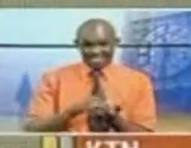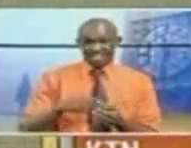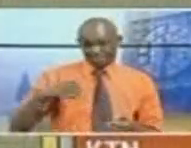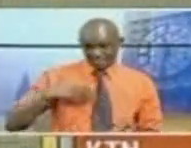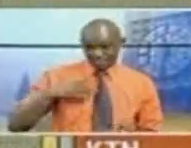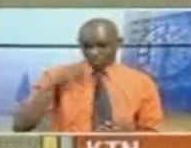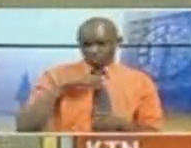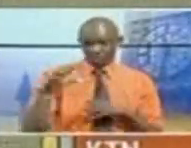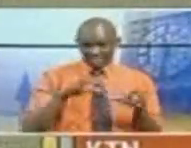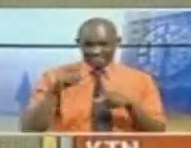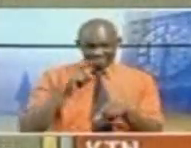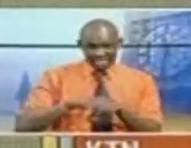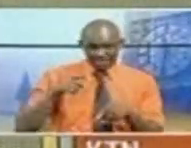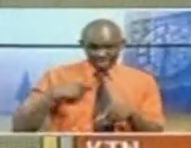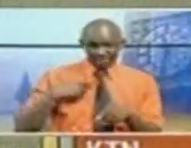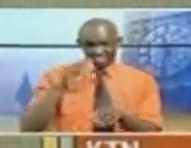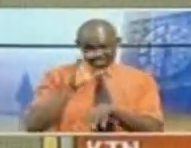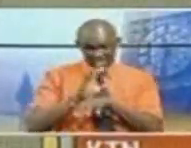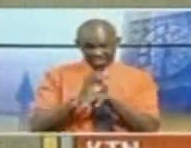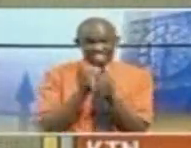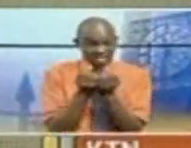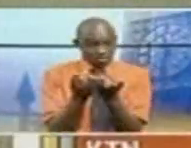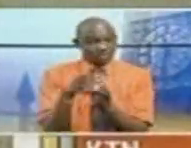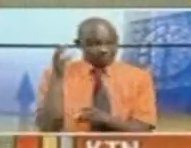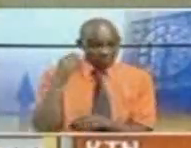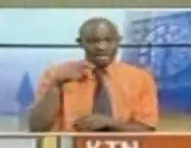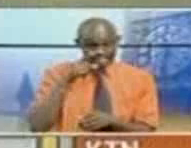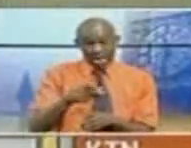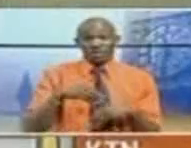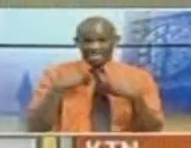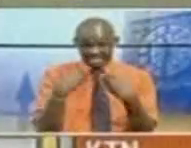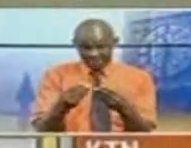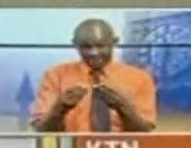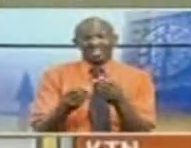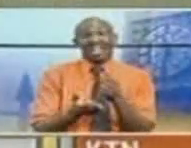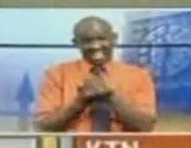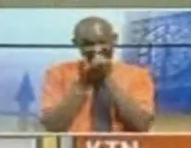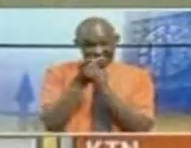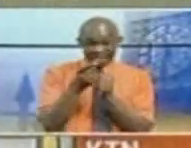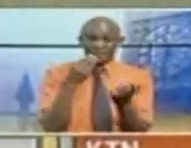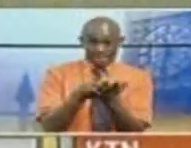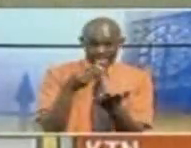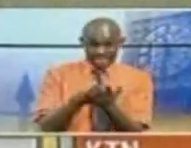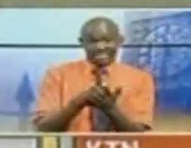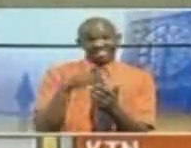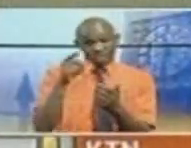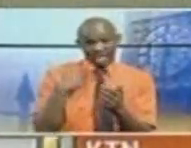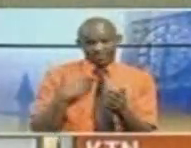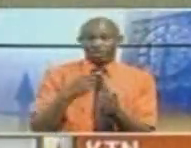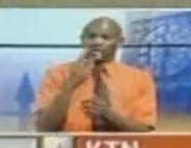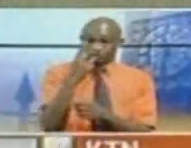Waathiriwa wa mkasa wa shambulizi la kanisa la Likoni hatimaye wamekabidhiwa msaada wa fedha wa shilingi